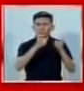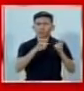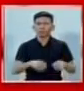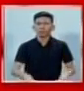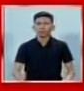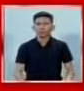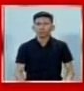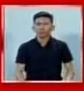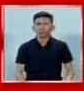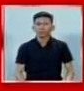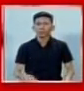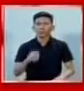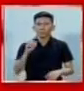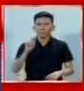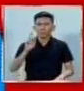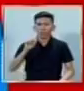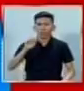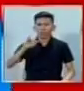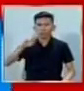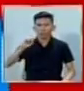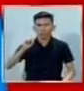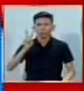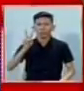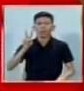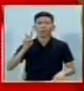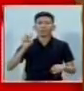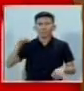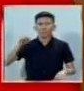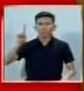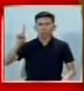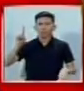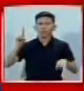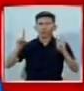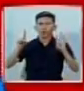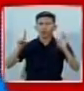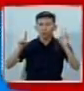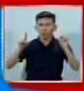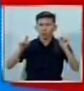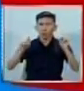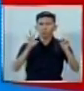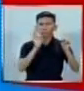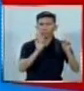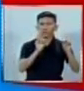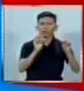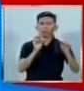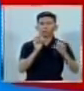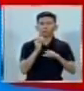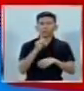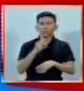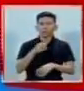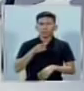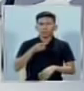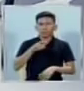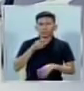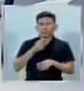Sa Train 2, 1 yes, 4 no, 7 ang iba o walang sagot.